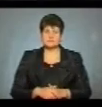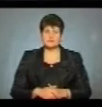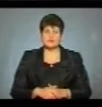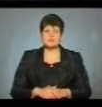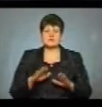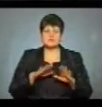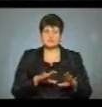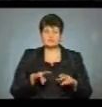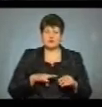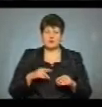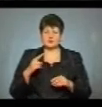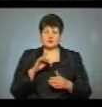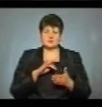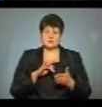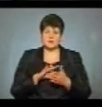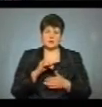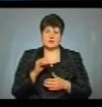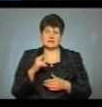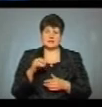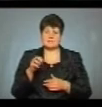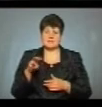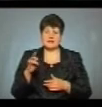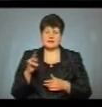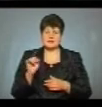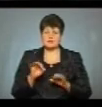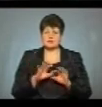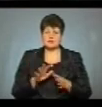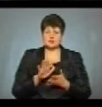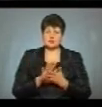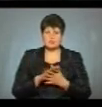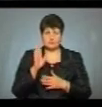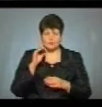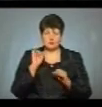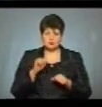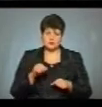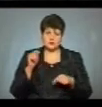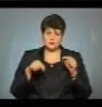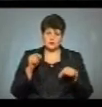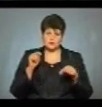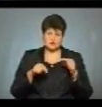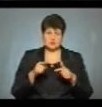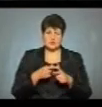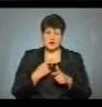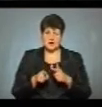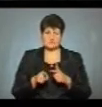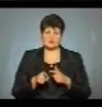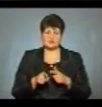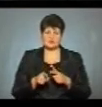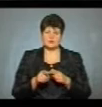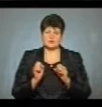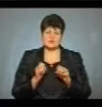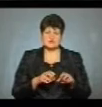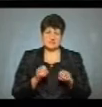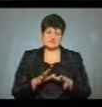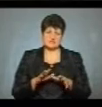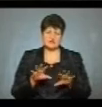обласного лабораторного центру Юрій Дементьєв розповідає, забруднити воду могли дощові стоки або відходи тварин приватних